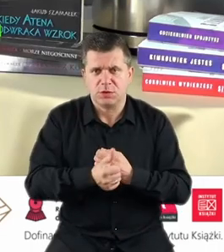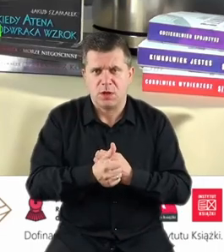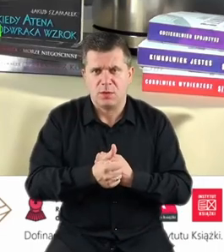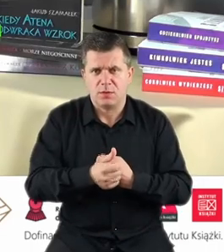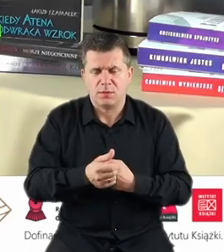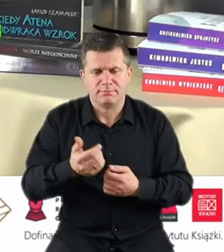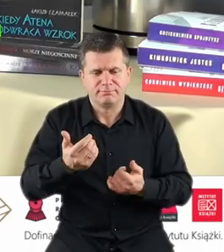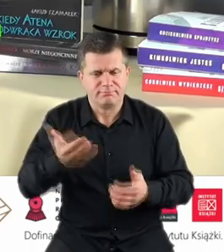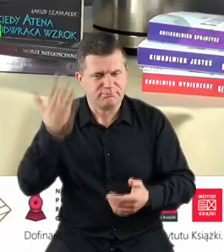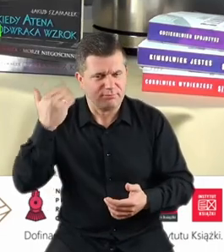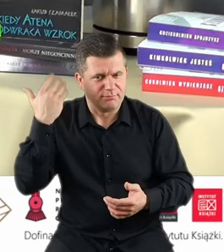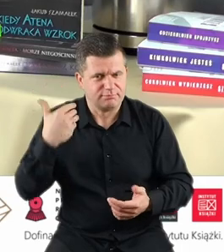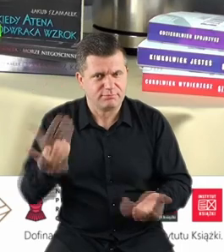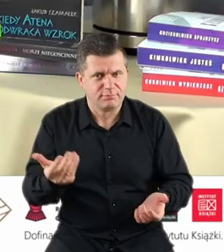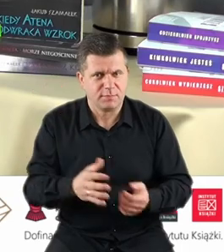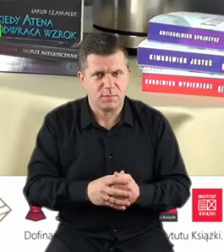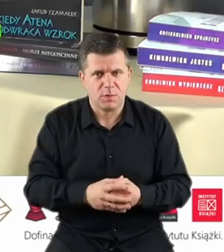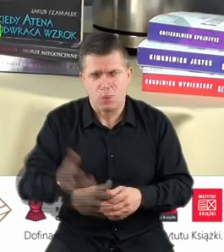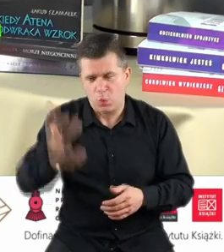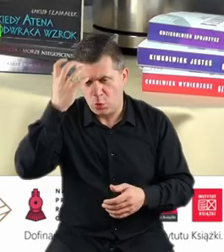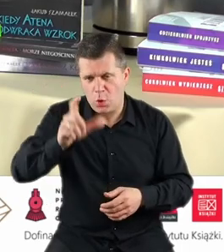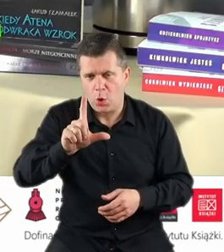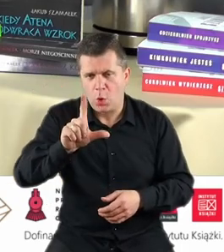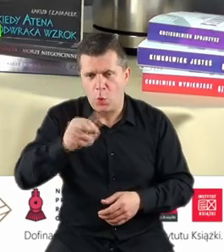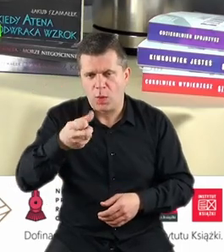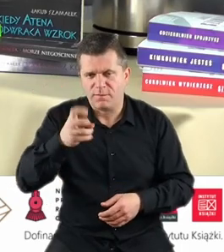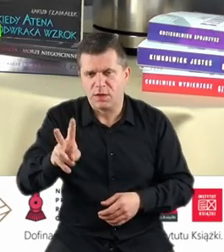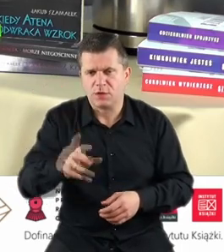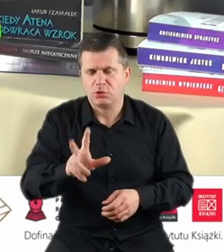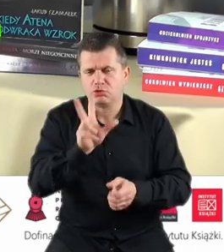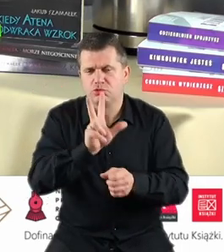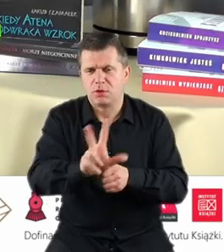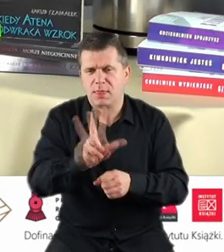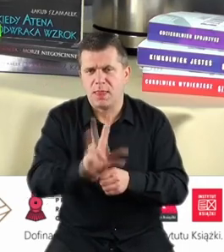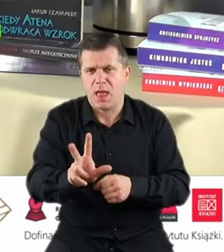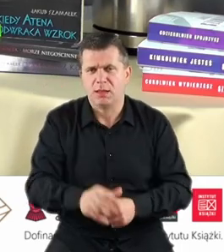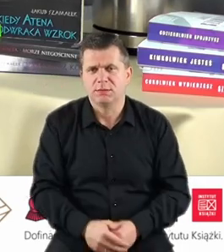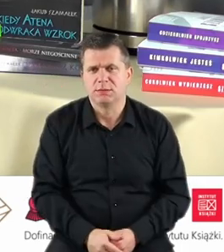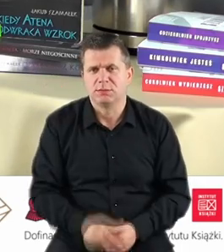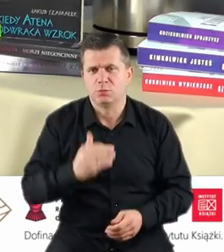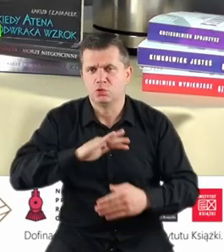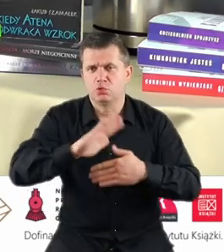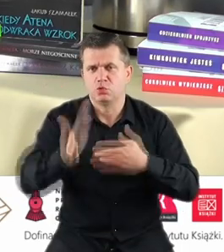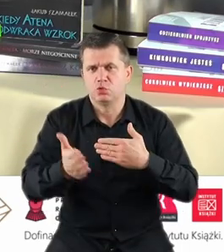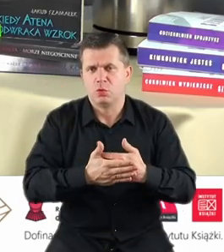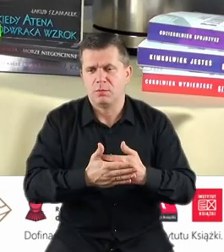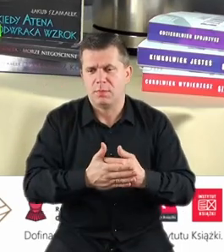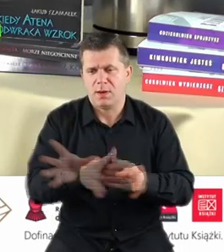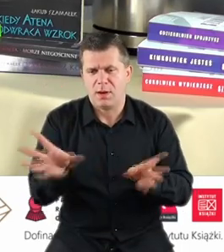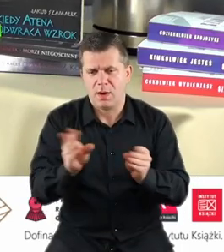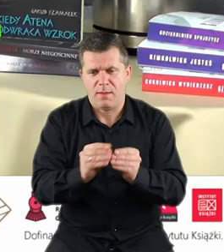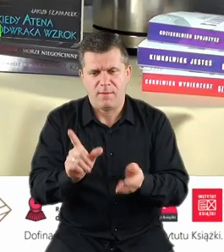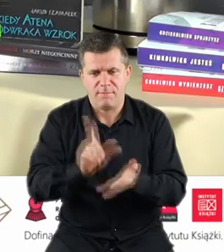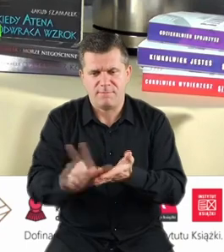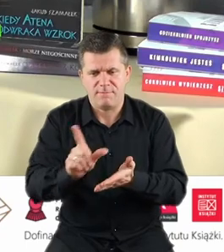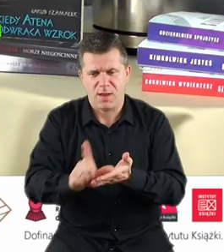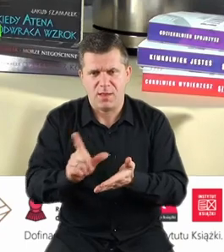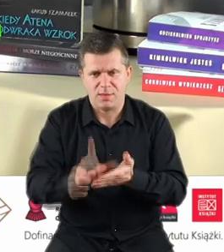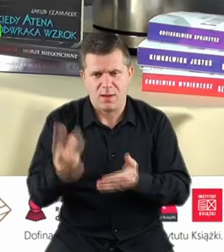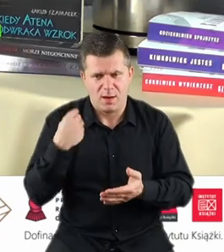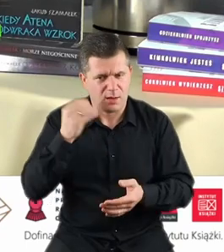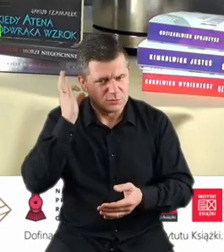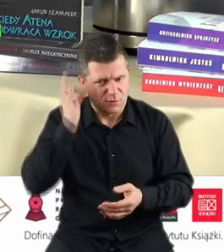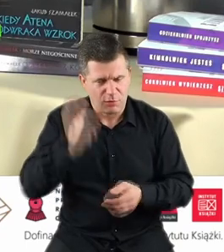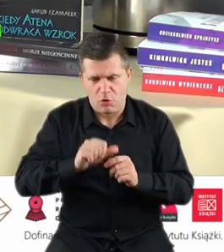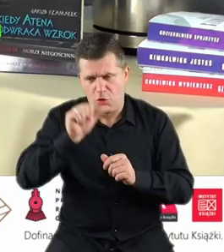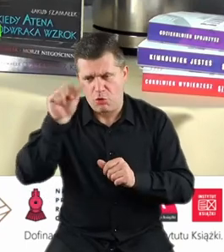innej kulturze, no bo jak jakiegoś powodu, na przykład króla Ludwika XIII, który, jeżeli dobrze pamiętam, wziął ślub z 12-letnią dziewczynką, która rok później zaszła w